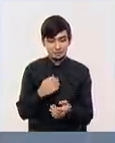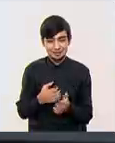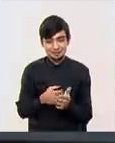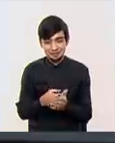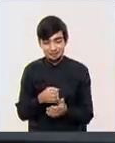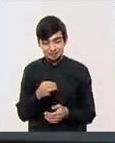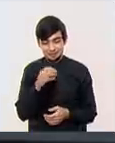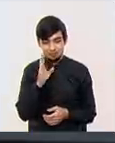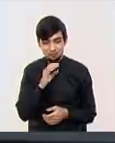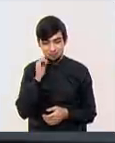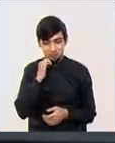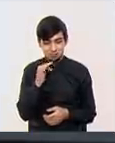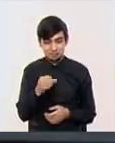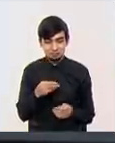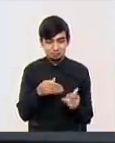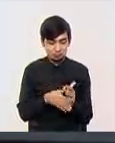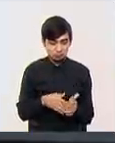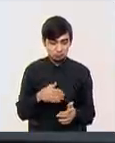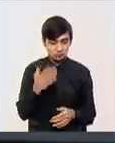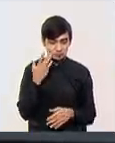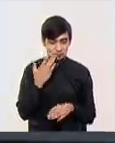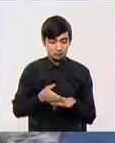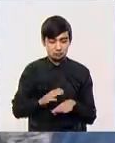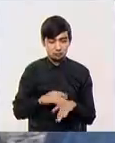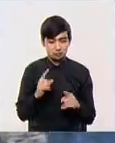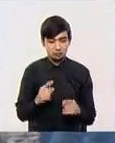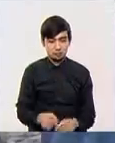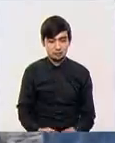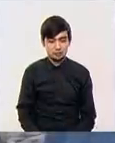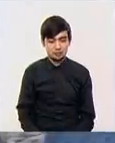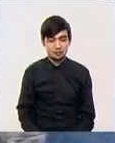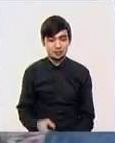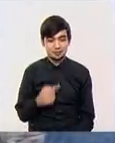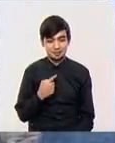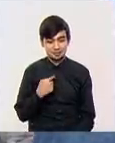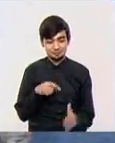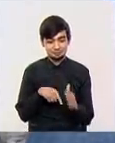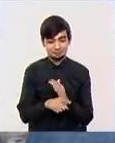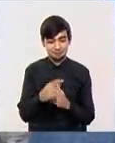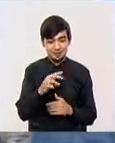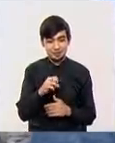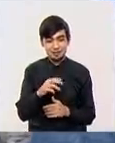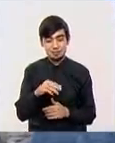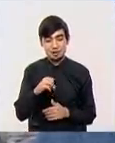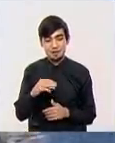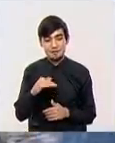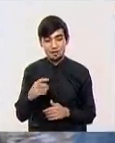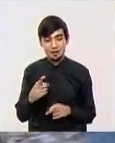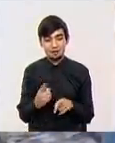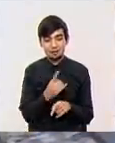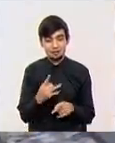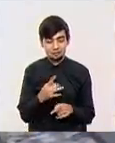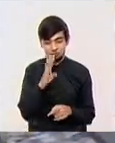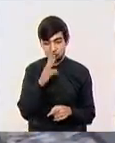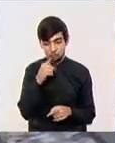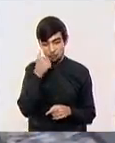отырған кейуана домофон шығыны да қалтаға салмақ салады дейді. Именно наш подъезд. 4 жылдан бері домофон бізде бір рет қана бұзылды